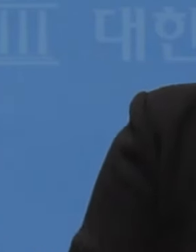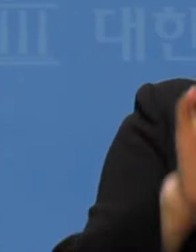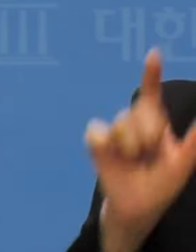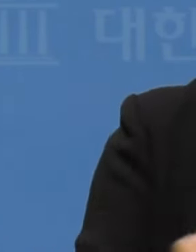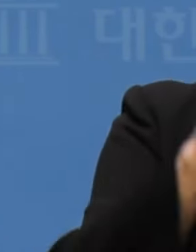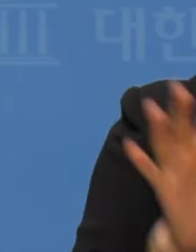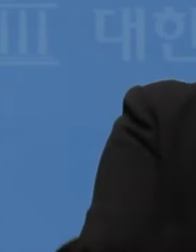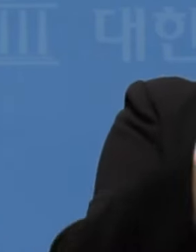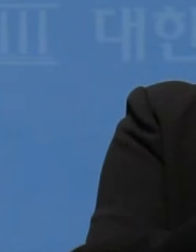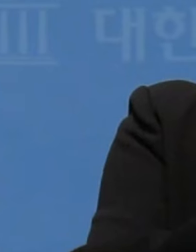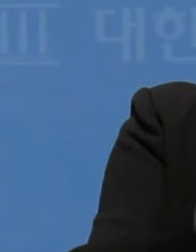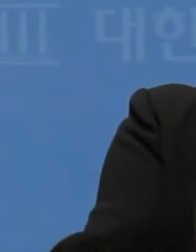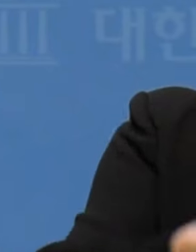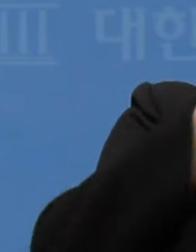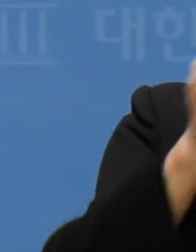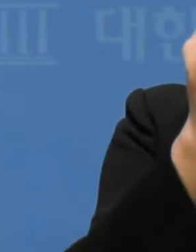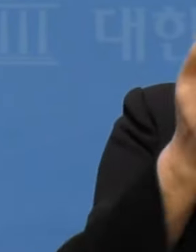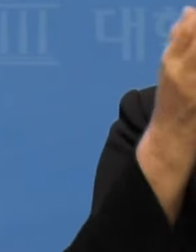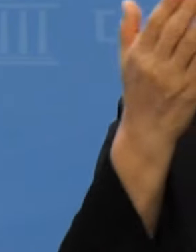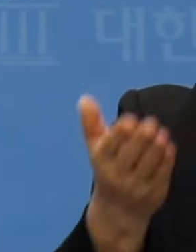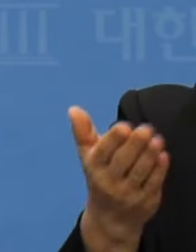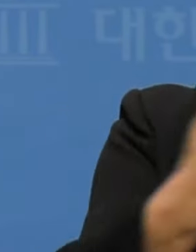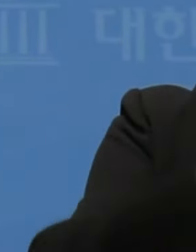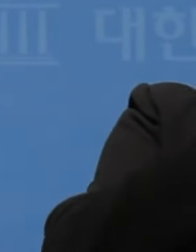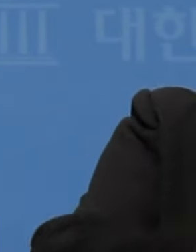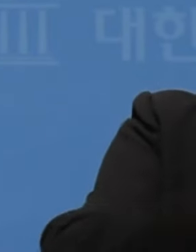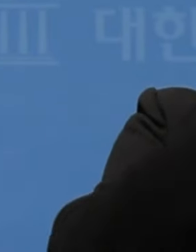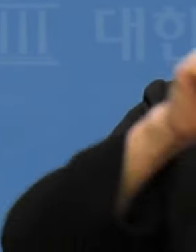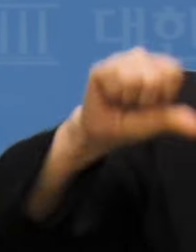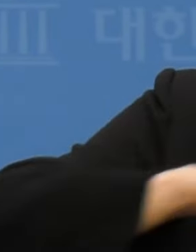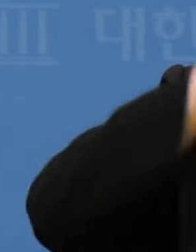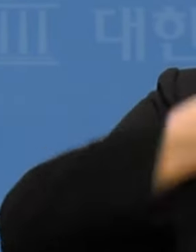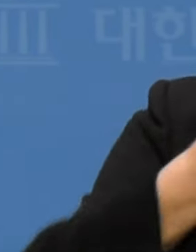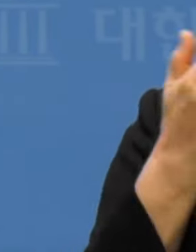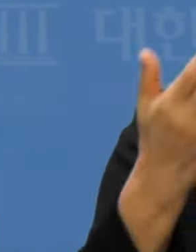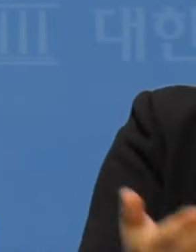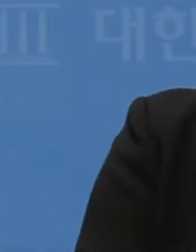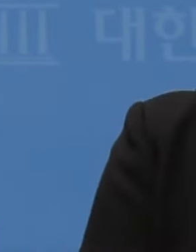민생 경제의 핵심은 공정한 기회 제공과 자유로운 환경 조성입니다.